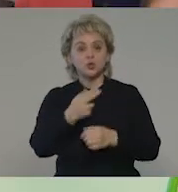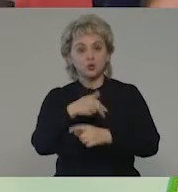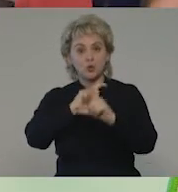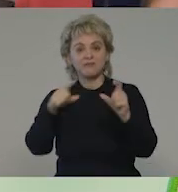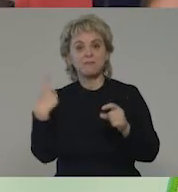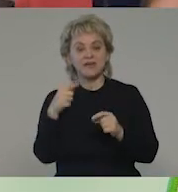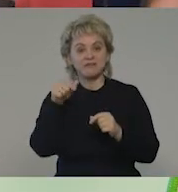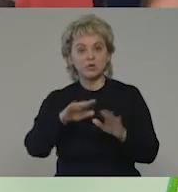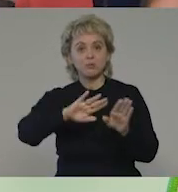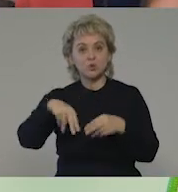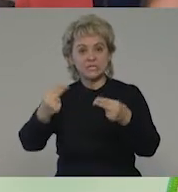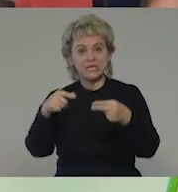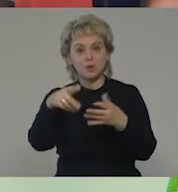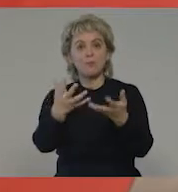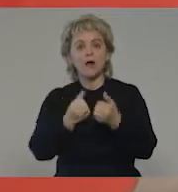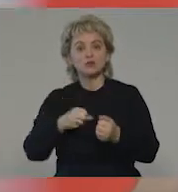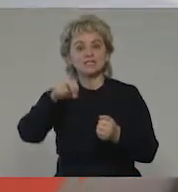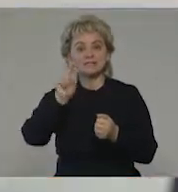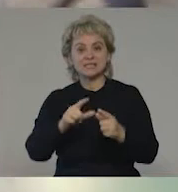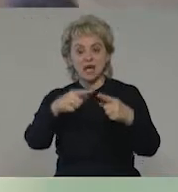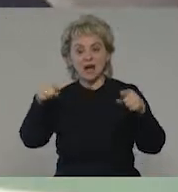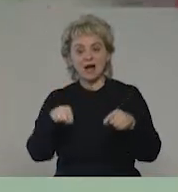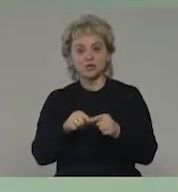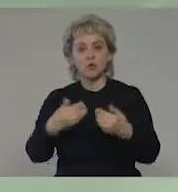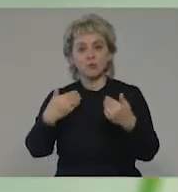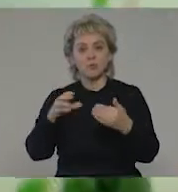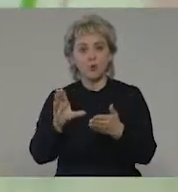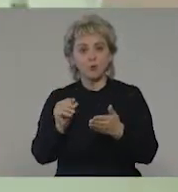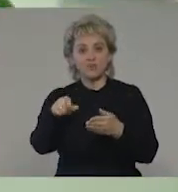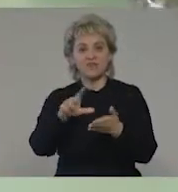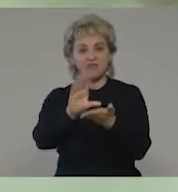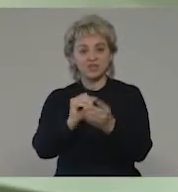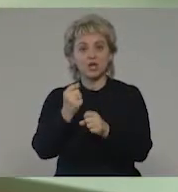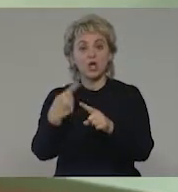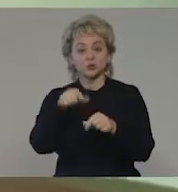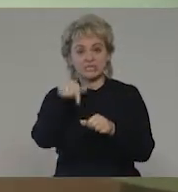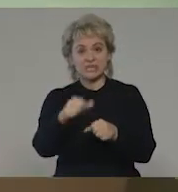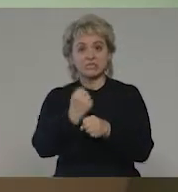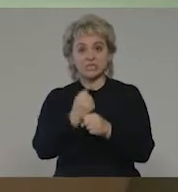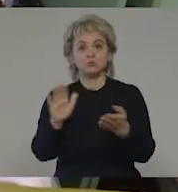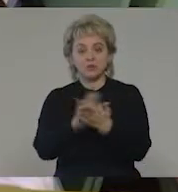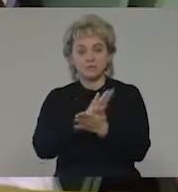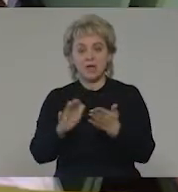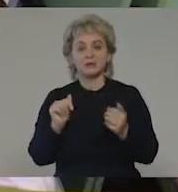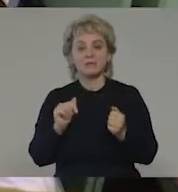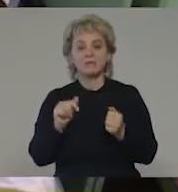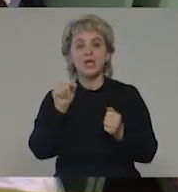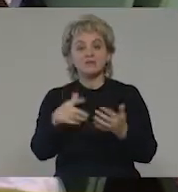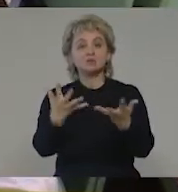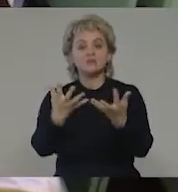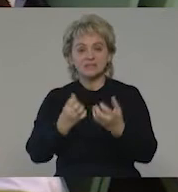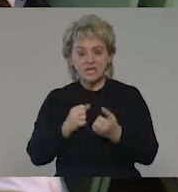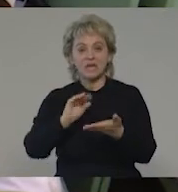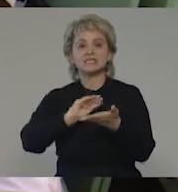поликлинику впервые, после регистрации получает специальную карточку-пропуск с фотографией, которую делают здесь же бесплатно. Вот в идеале